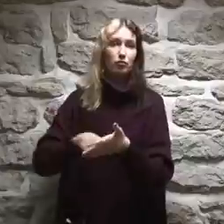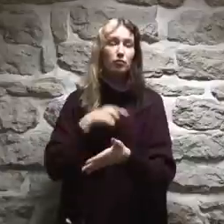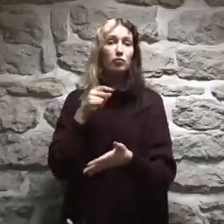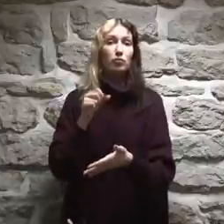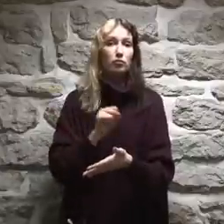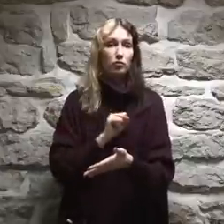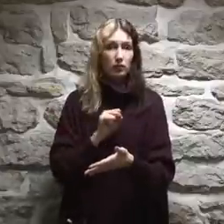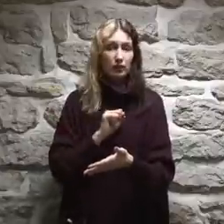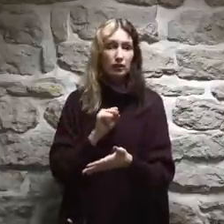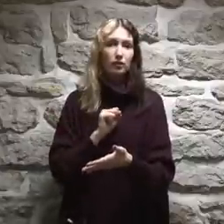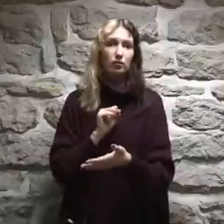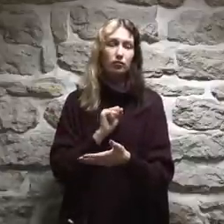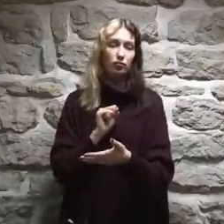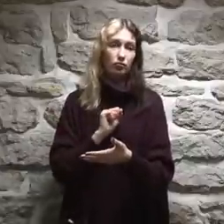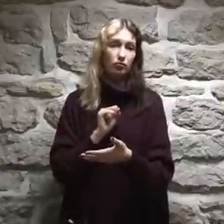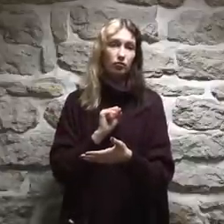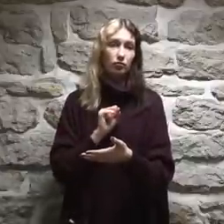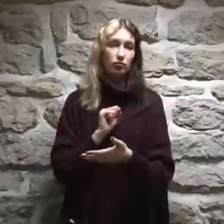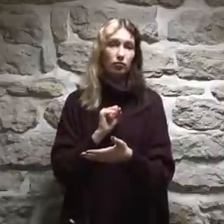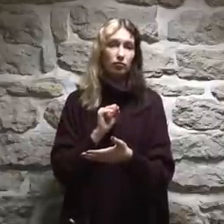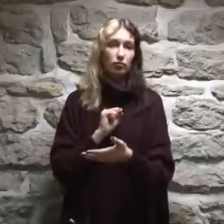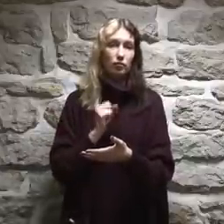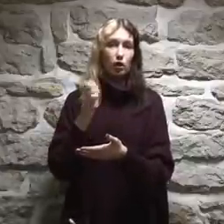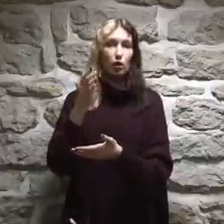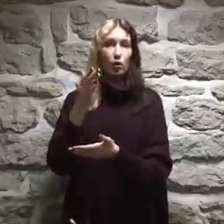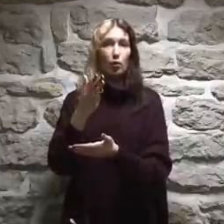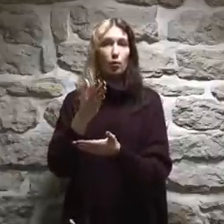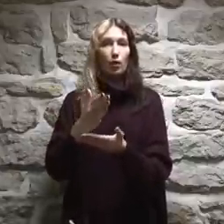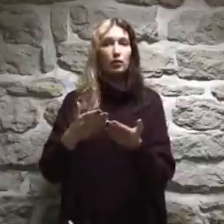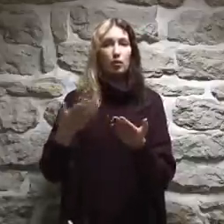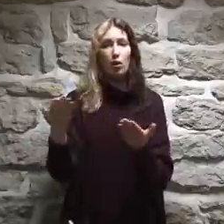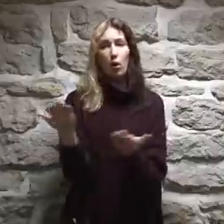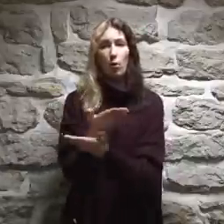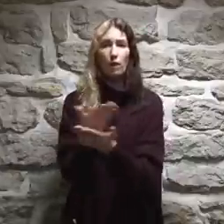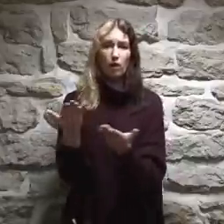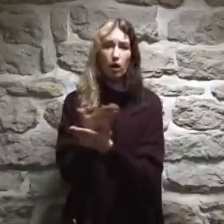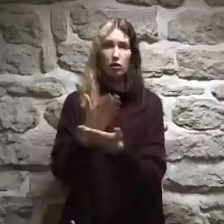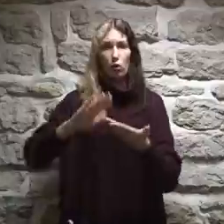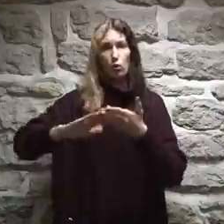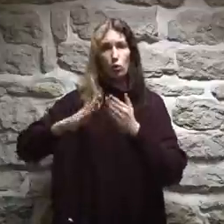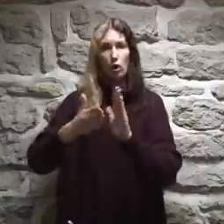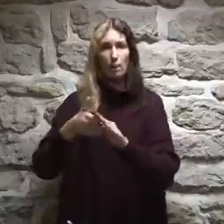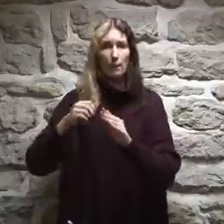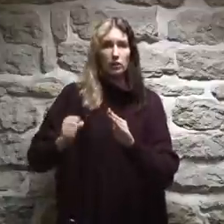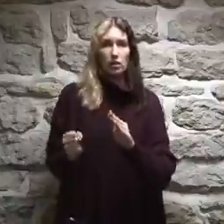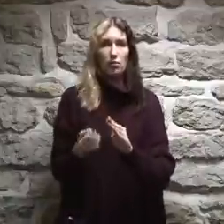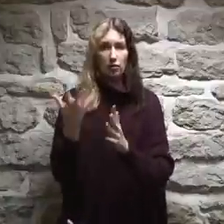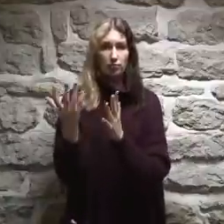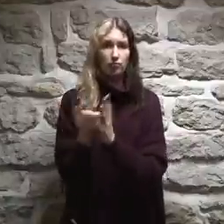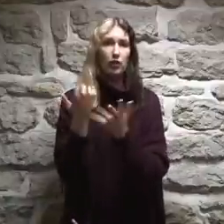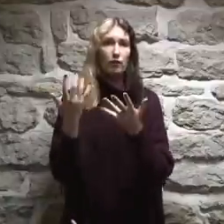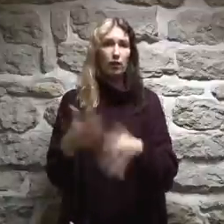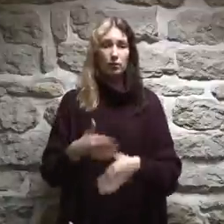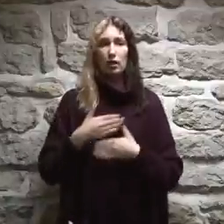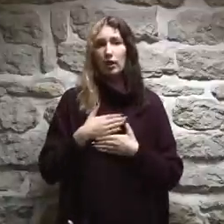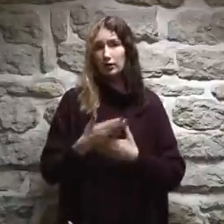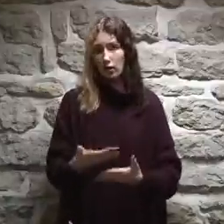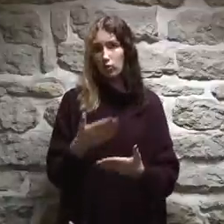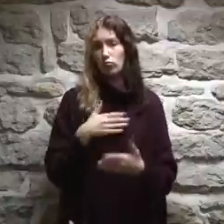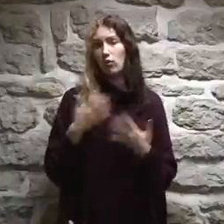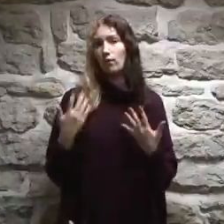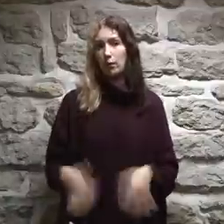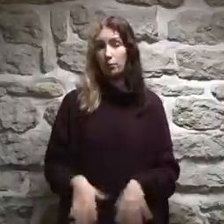oldi sõlmitud, siis pooled sõlmisid ka sõbraliku kokkuleppe. Nii, aga aitäh minu poolt kõik.